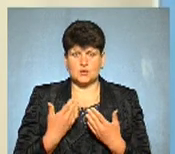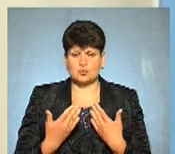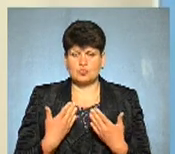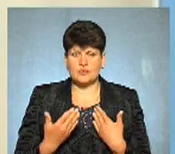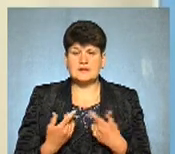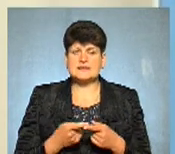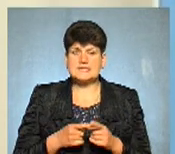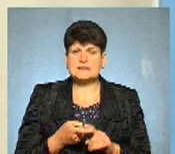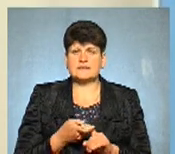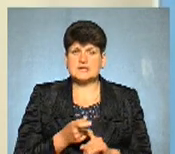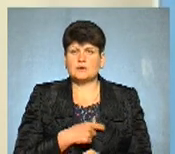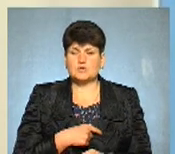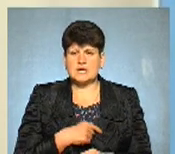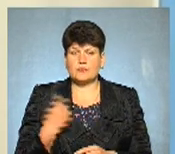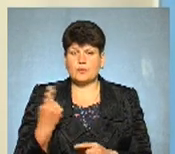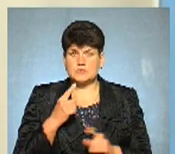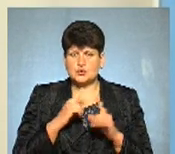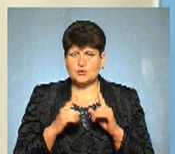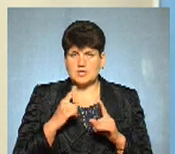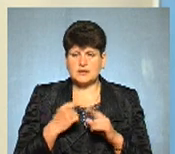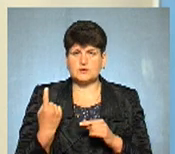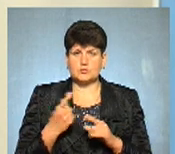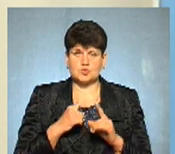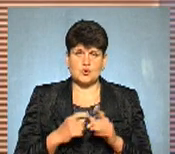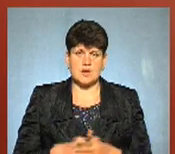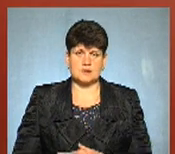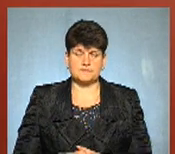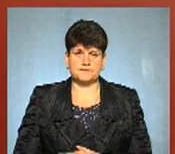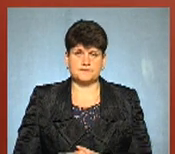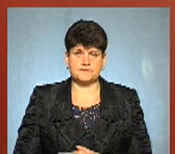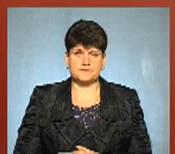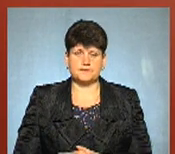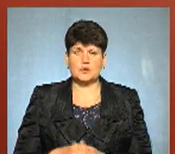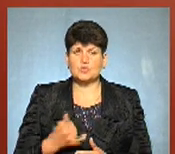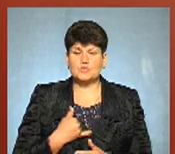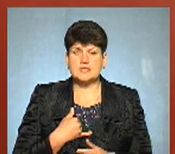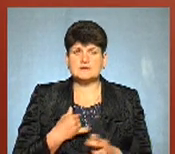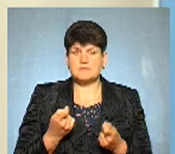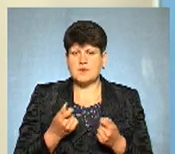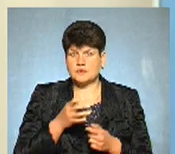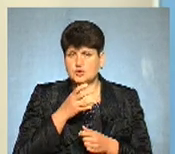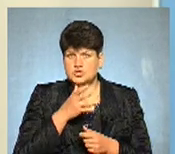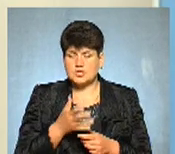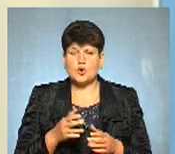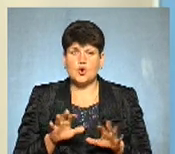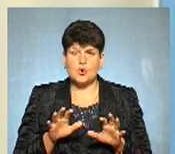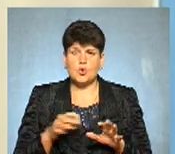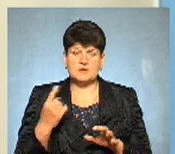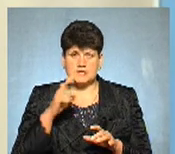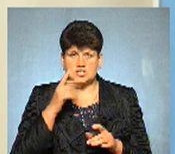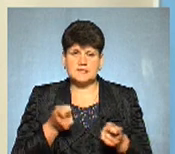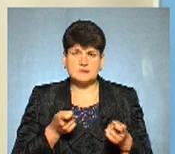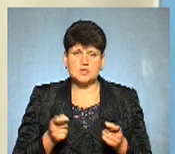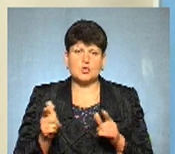залежить від депутатів обласної ради, відповідно, і від обласної ради. В нас зовсім облдержадміністрація готова підтримати цю програму,